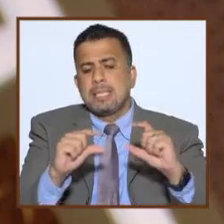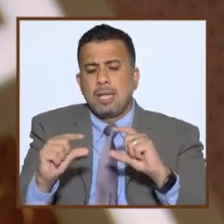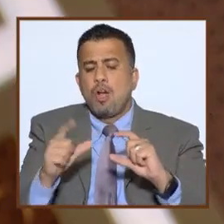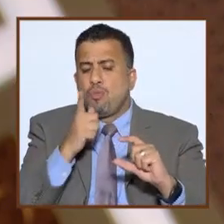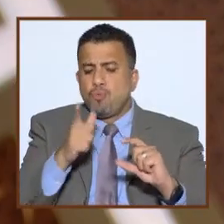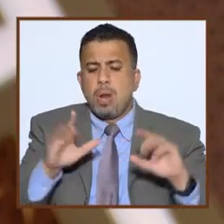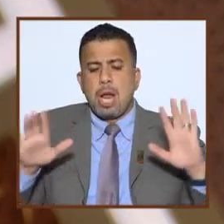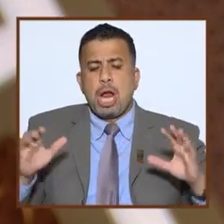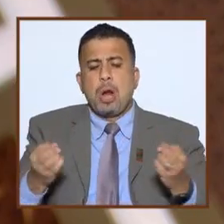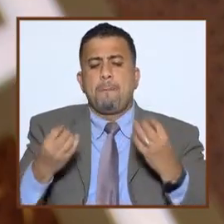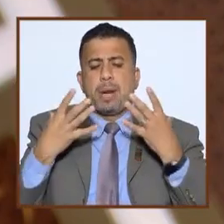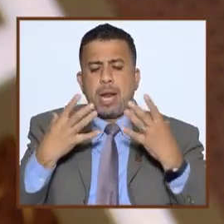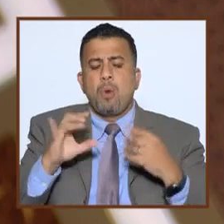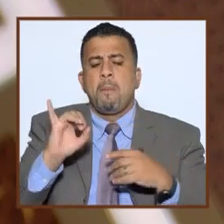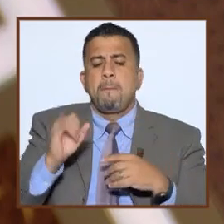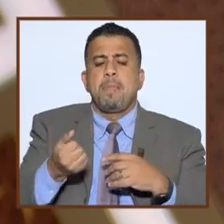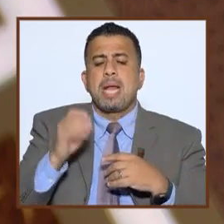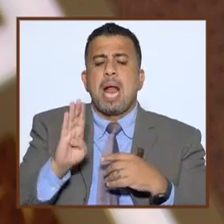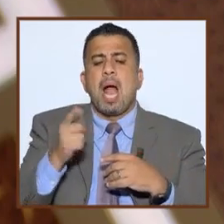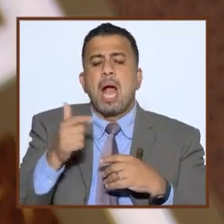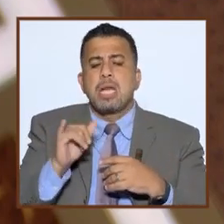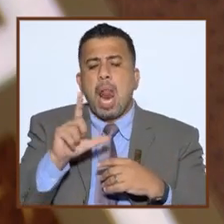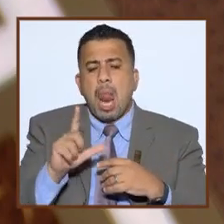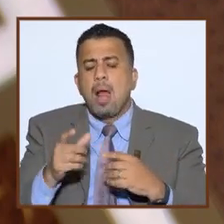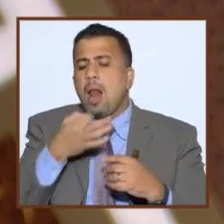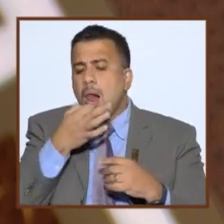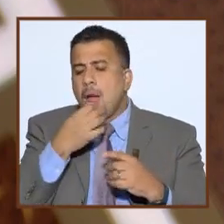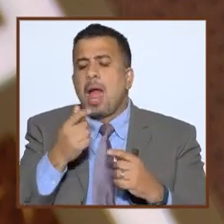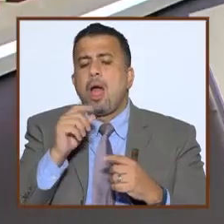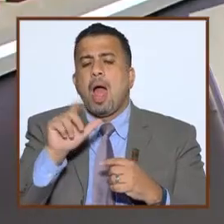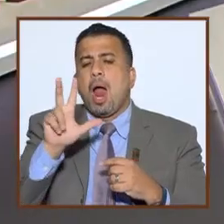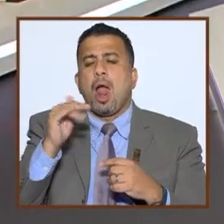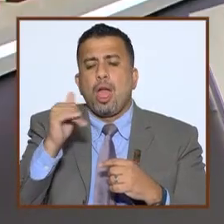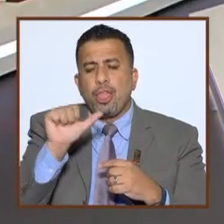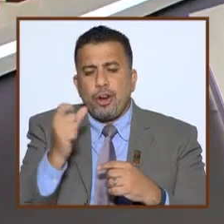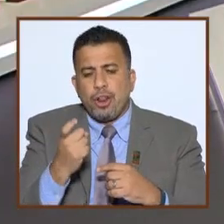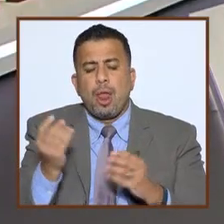حتى والله اقول ما شاء الله لا قوه الا بالله بارك الله فيك